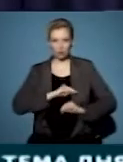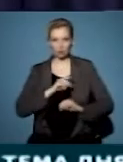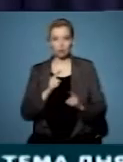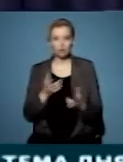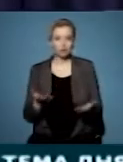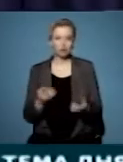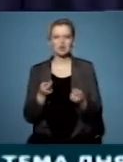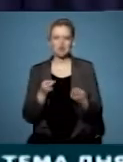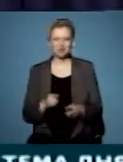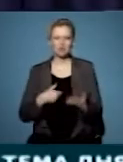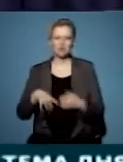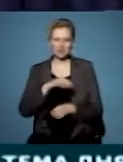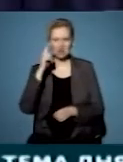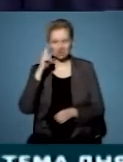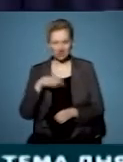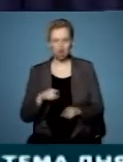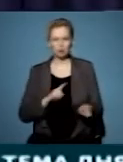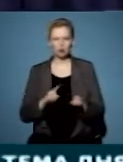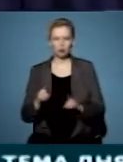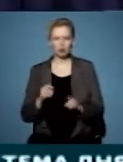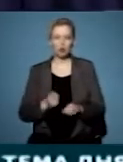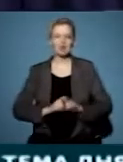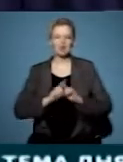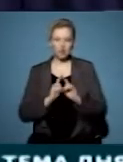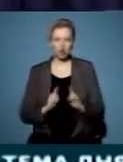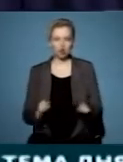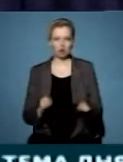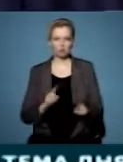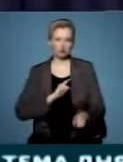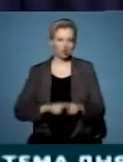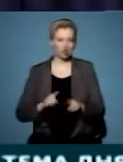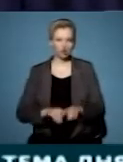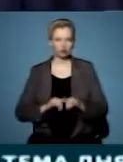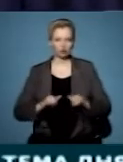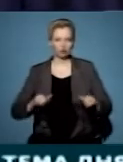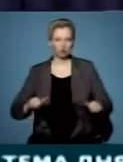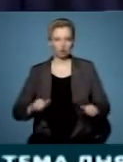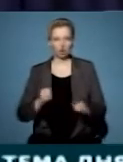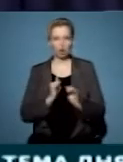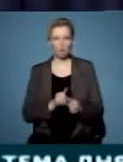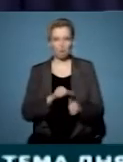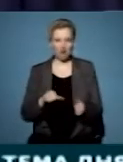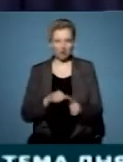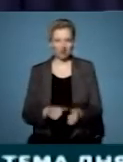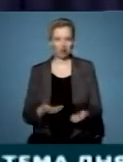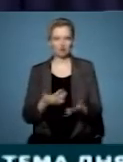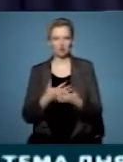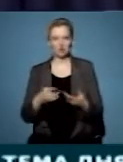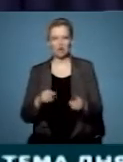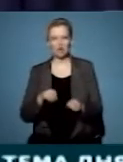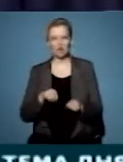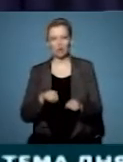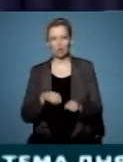що, ну, дійсно, ми ж всі знаємо, що надзвичайно швидкими темпами зростає пальне,